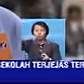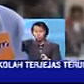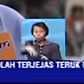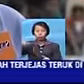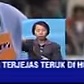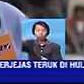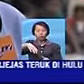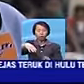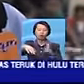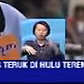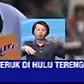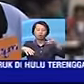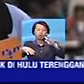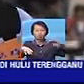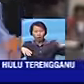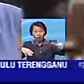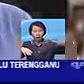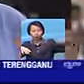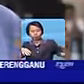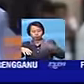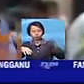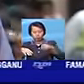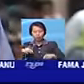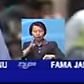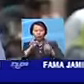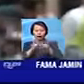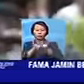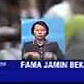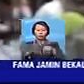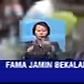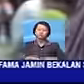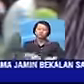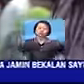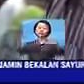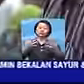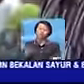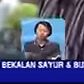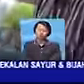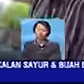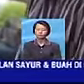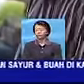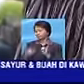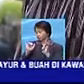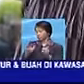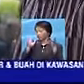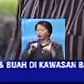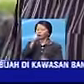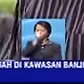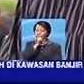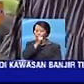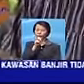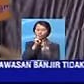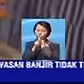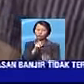kampung banjir. Jadi harap bersabar sajalah. Harap menyesuaikan dirilah berada di sini. Terima kasih